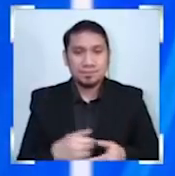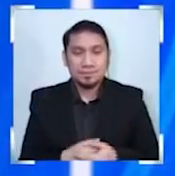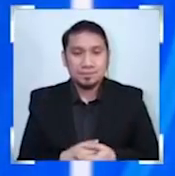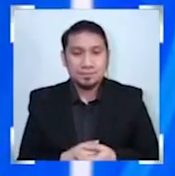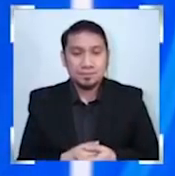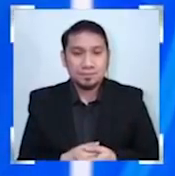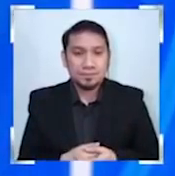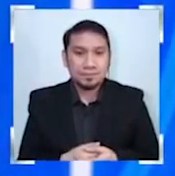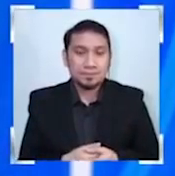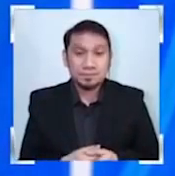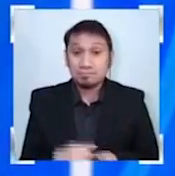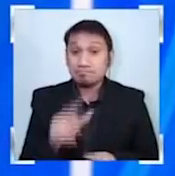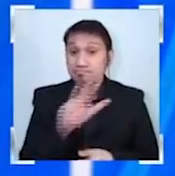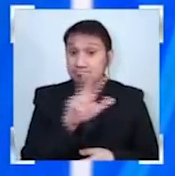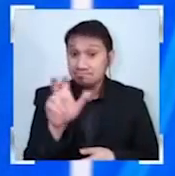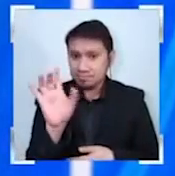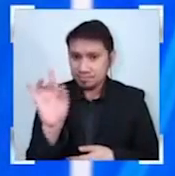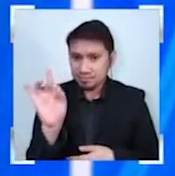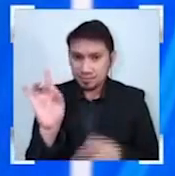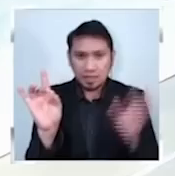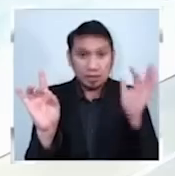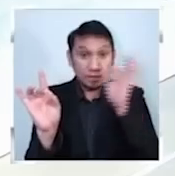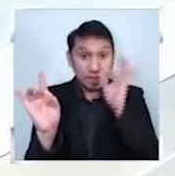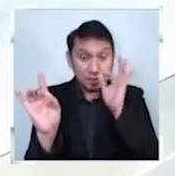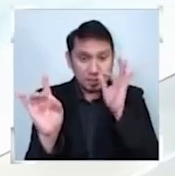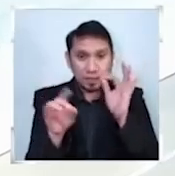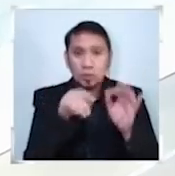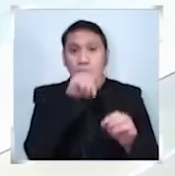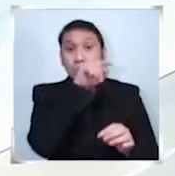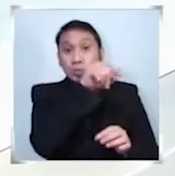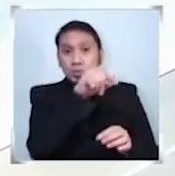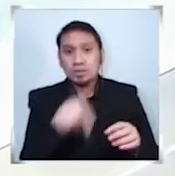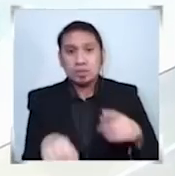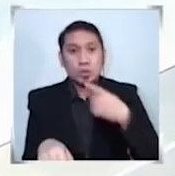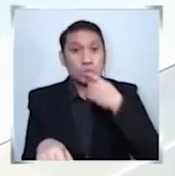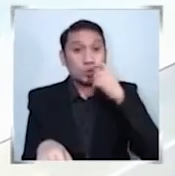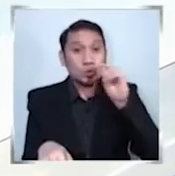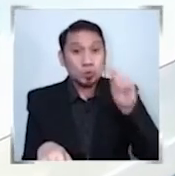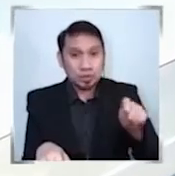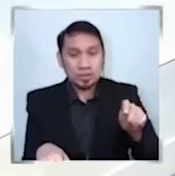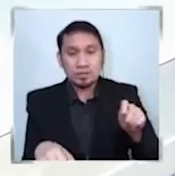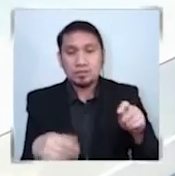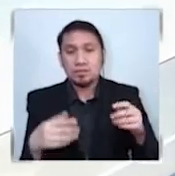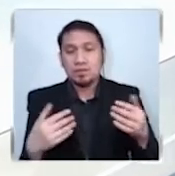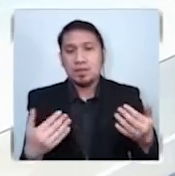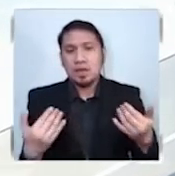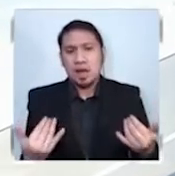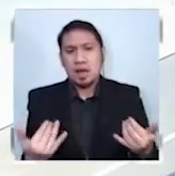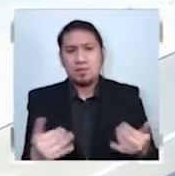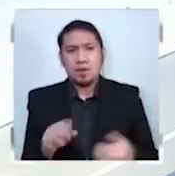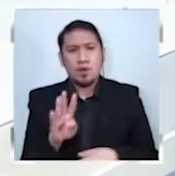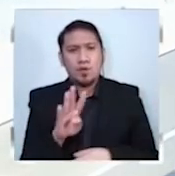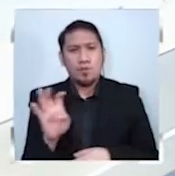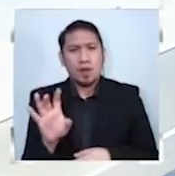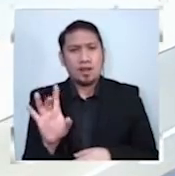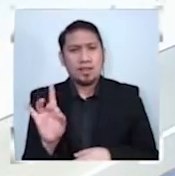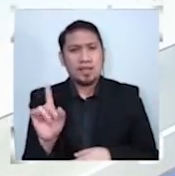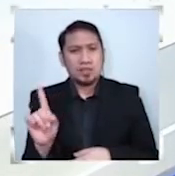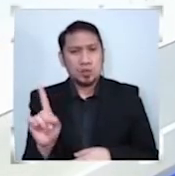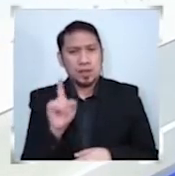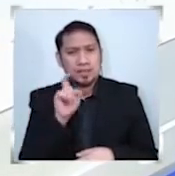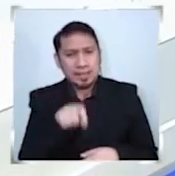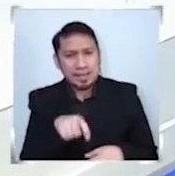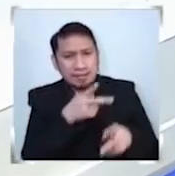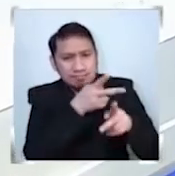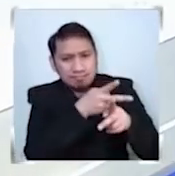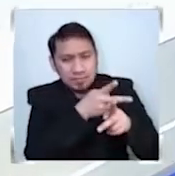Nasa 380 ang mga Pilipino sa Ukraine. At ayon sa ating Department of Foreign Affairs, 181 ang accounted for. Lahat ay nasa